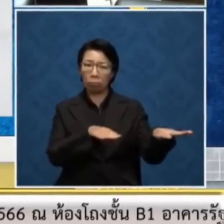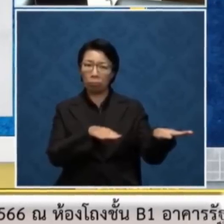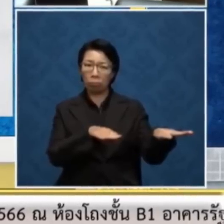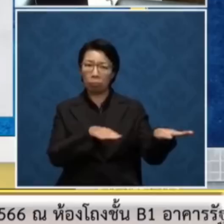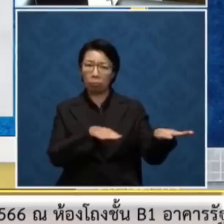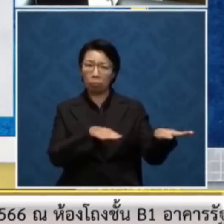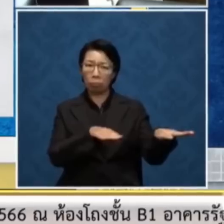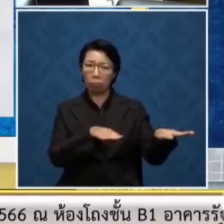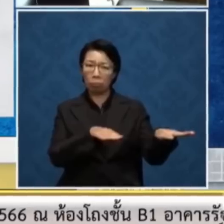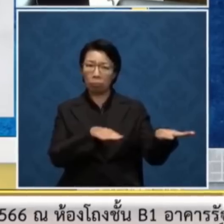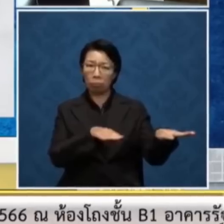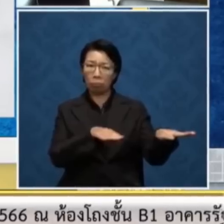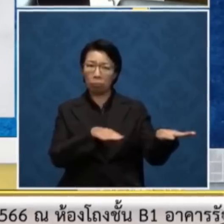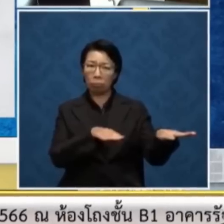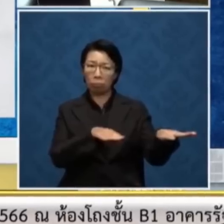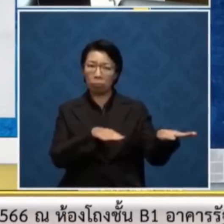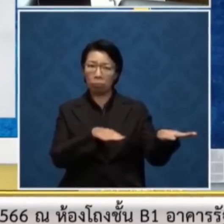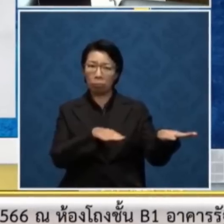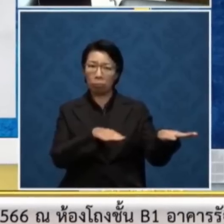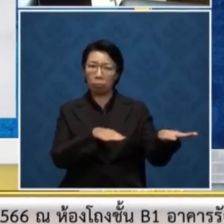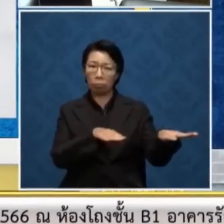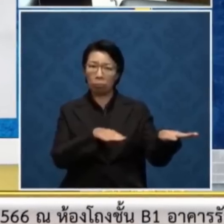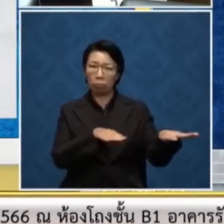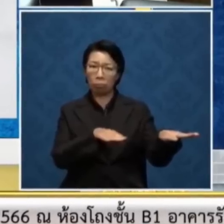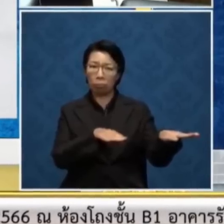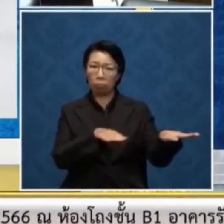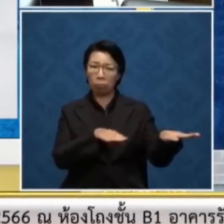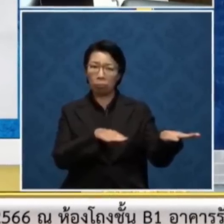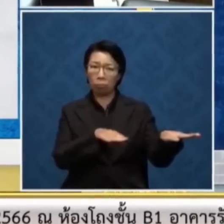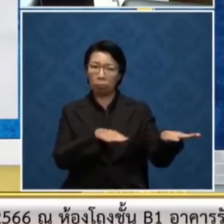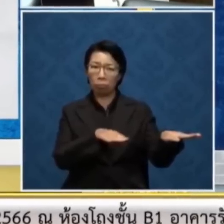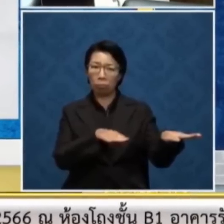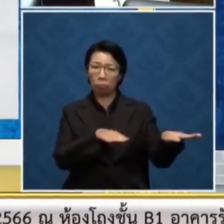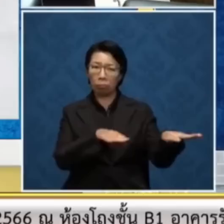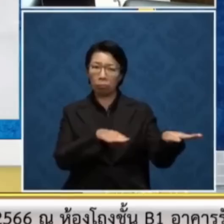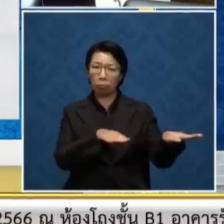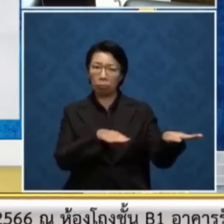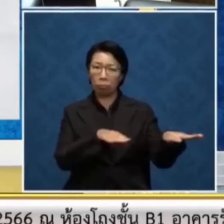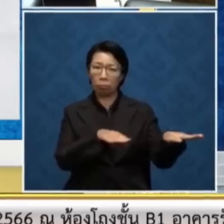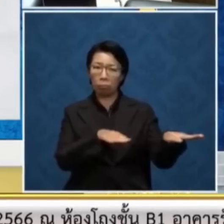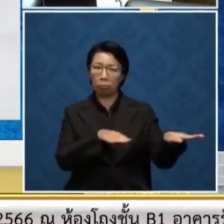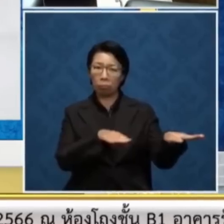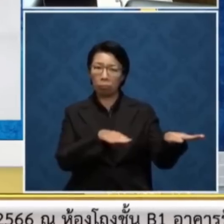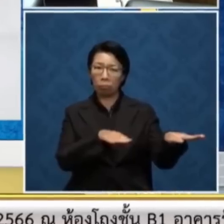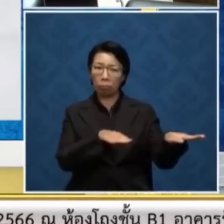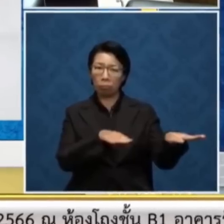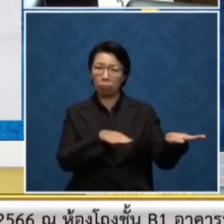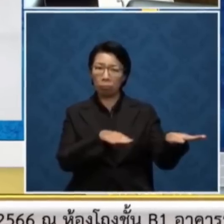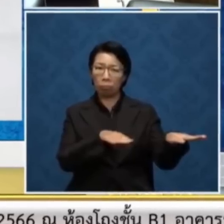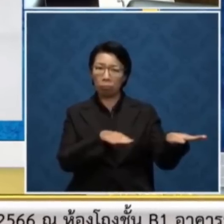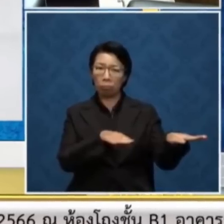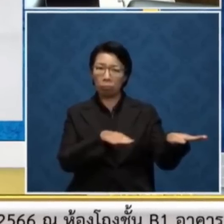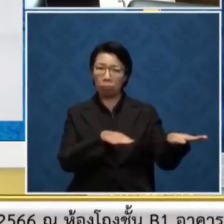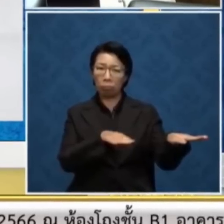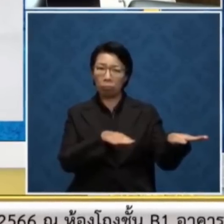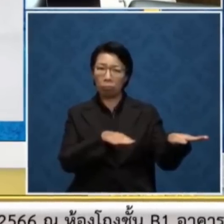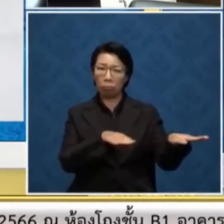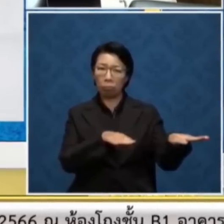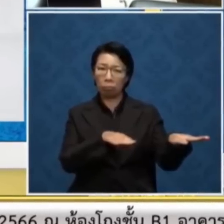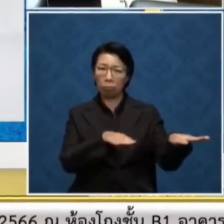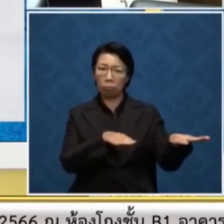ปฏิบัติตามระเบียบคณะกรรมการกำกับกิจการพลังงานหรือไม่คะซึ่งในส่วน